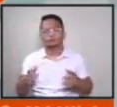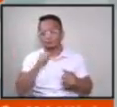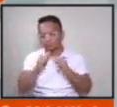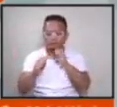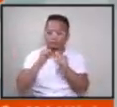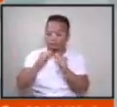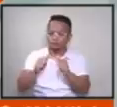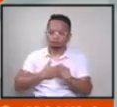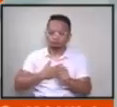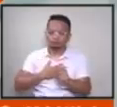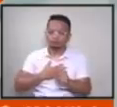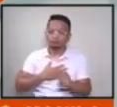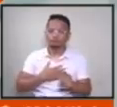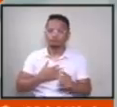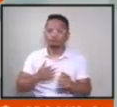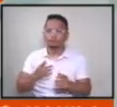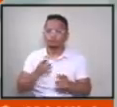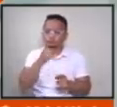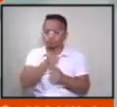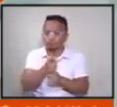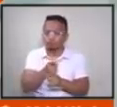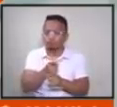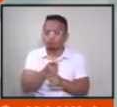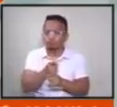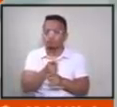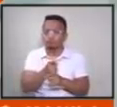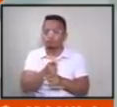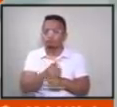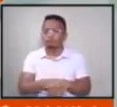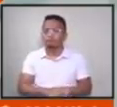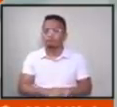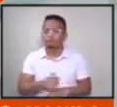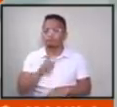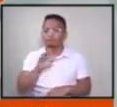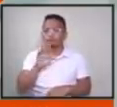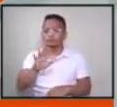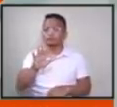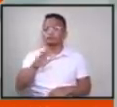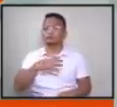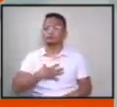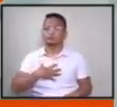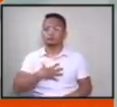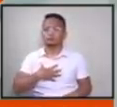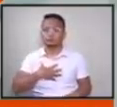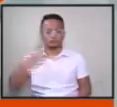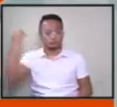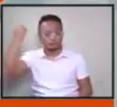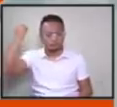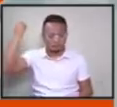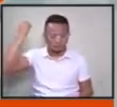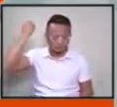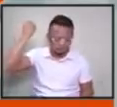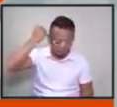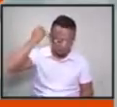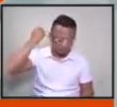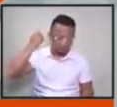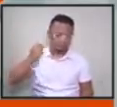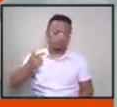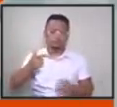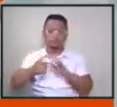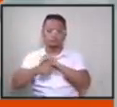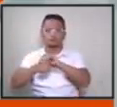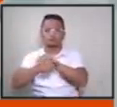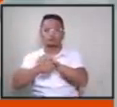mag-deny hanggang sa kamatayan, pero the fact na ikaw ay inireklamo ng pamumpok ng baril, padidisarmahan ka namin.